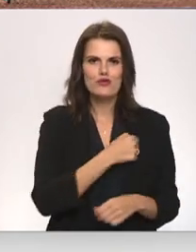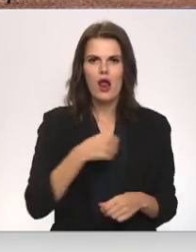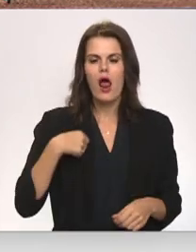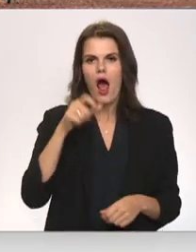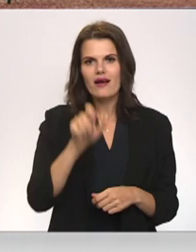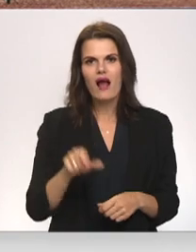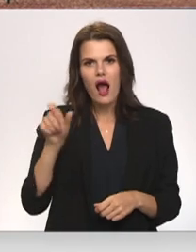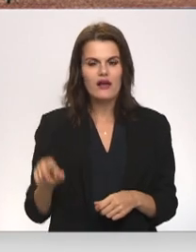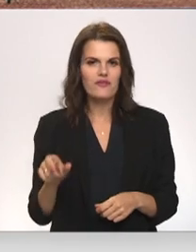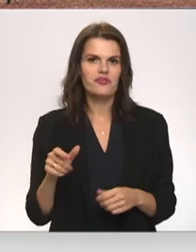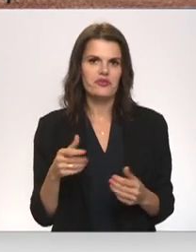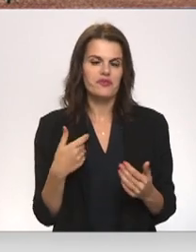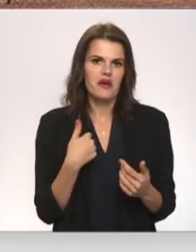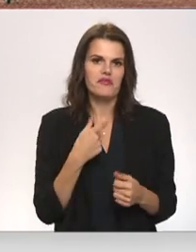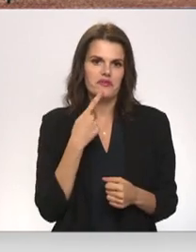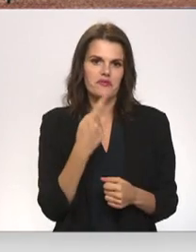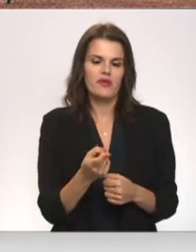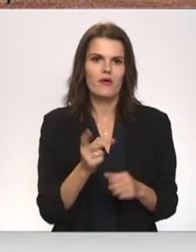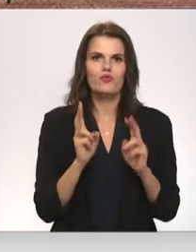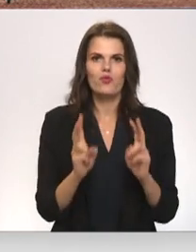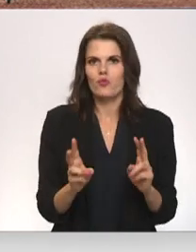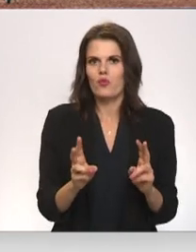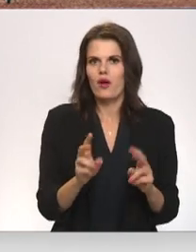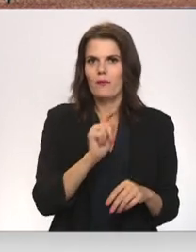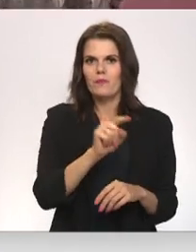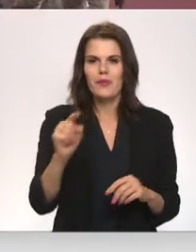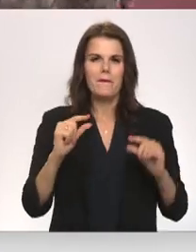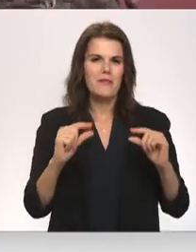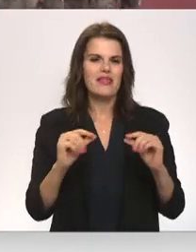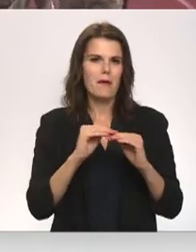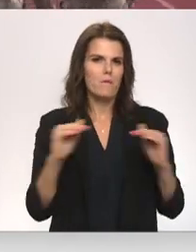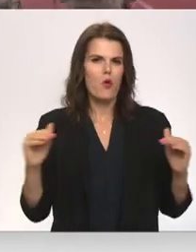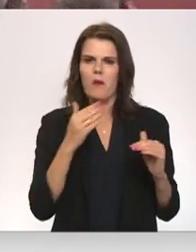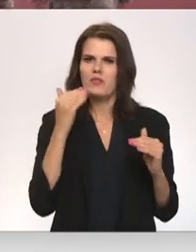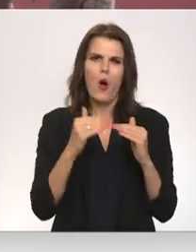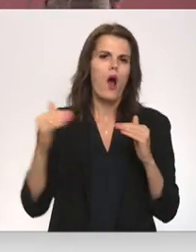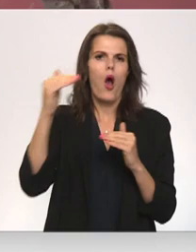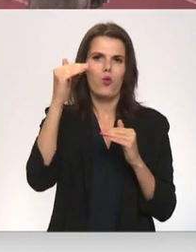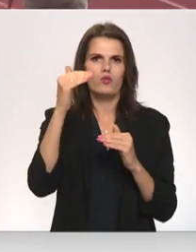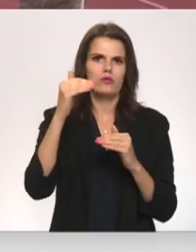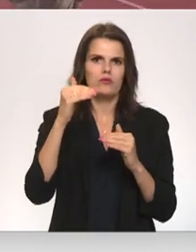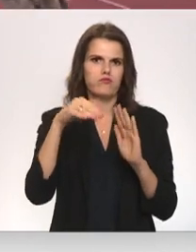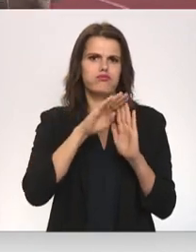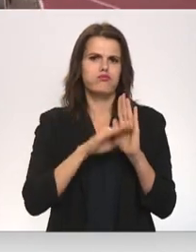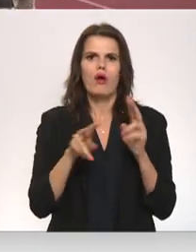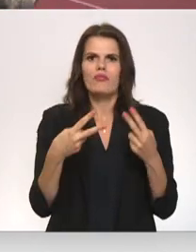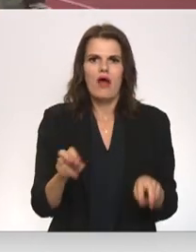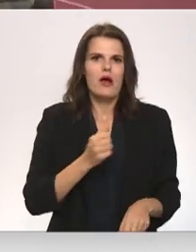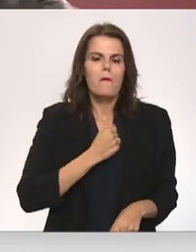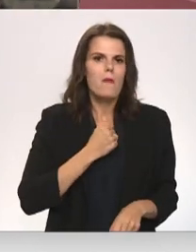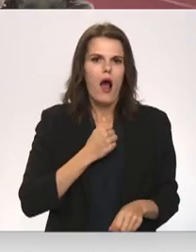es teiktu, ka tie minimumam nav augsti standarti. Nevajag baidīties no tā,